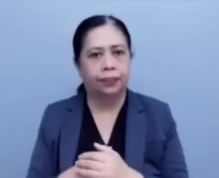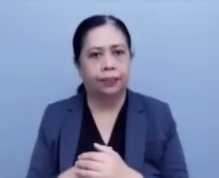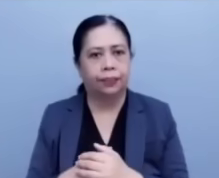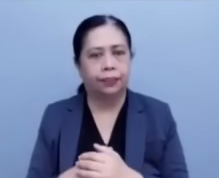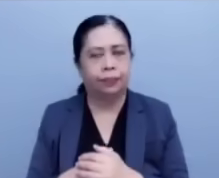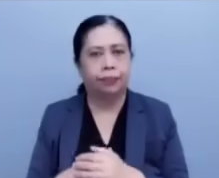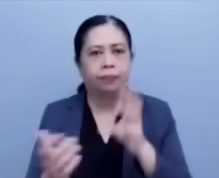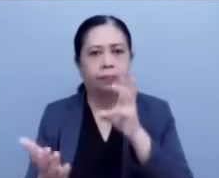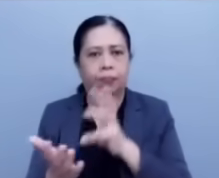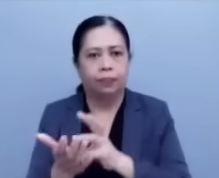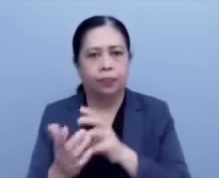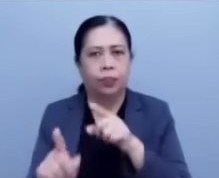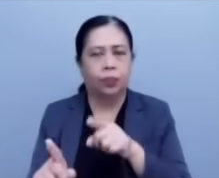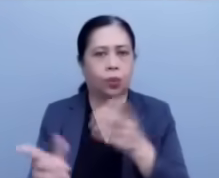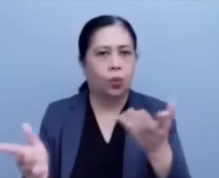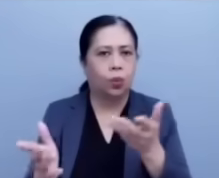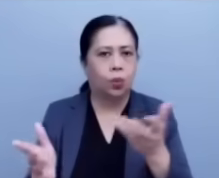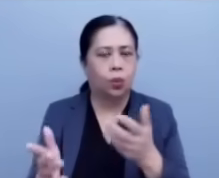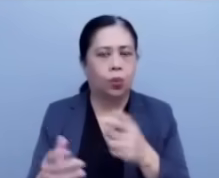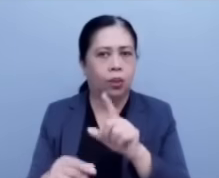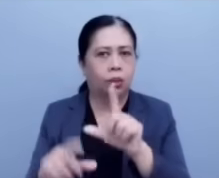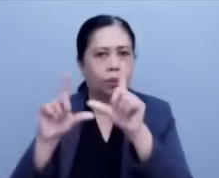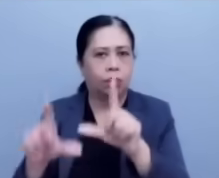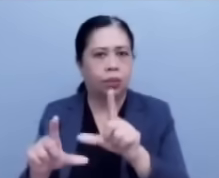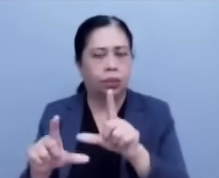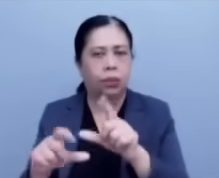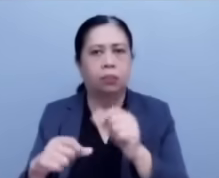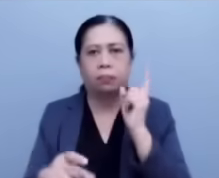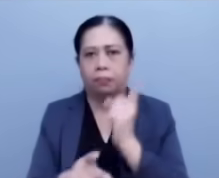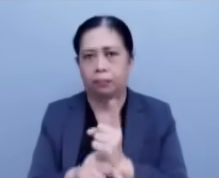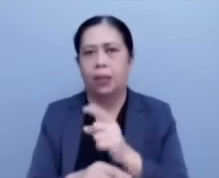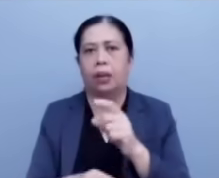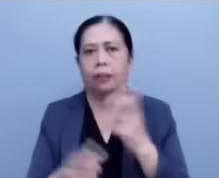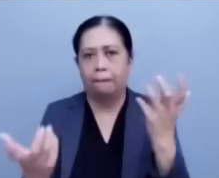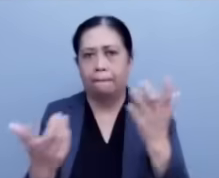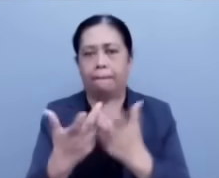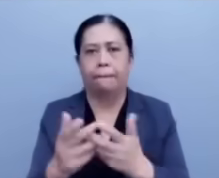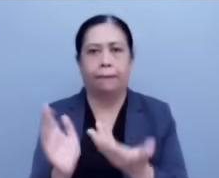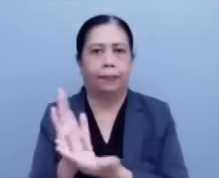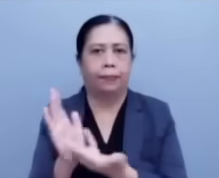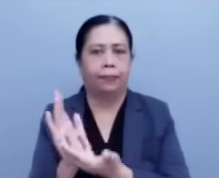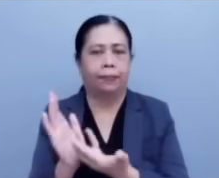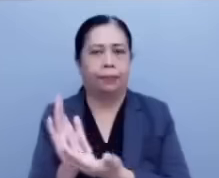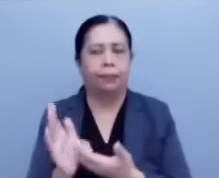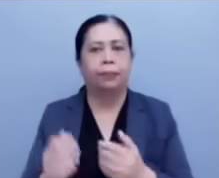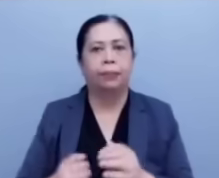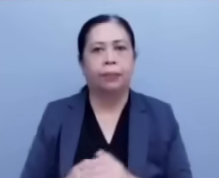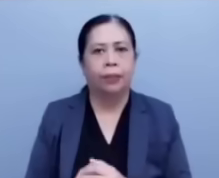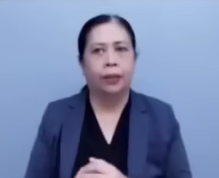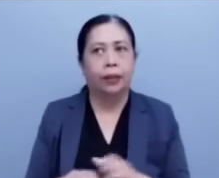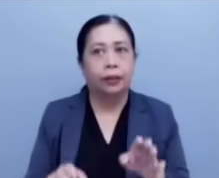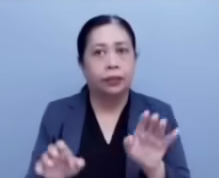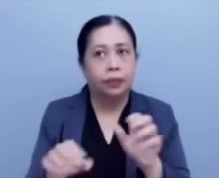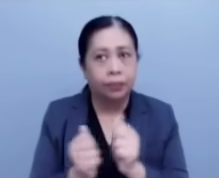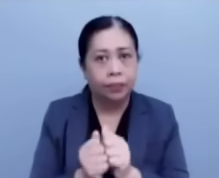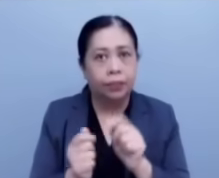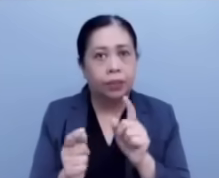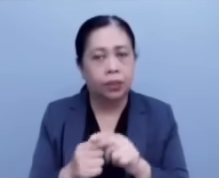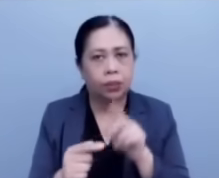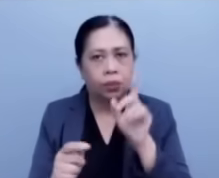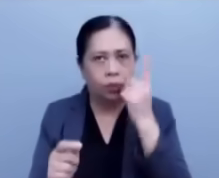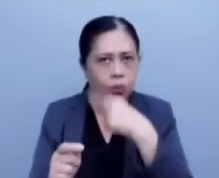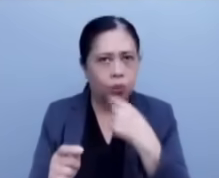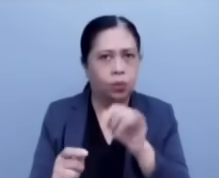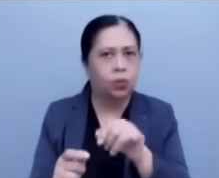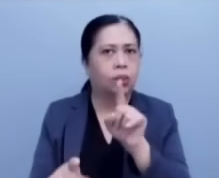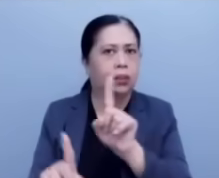na-locate po natin kung asaan itong suspect na nag-positive naman po doon sa mga ebidensyang hawak po natin. Kasama na rin po yung positive identification ng